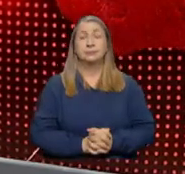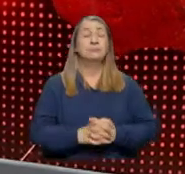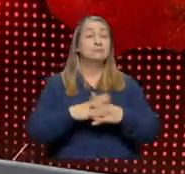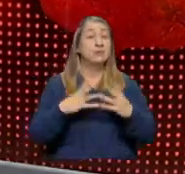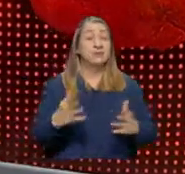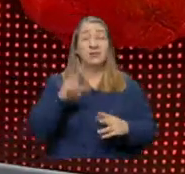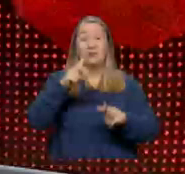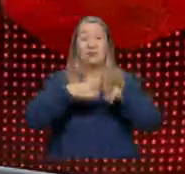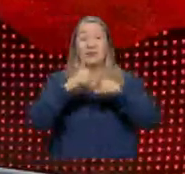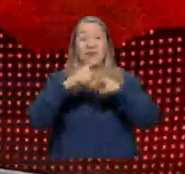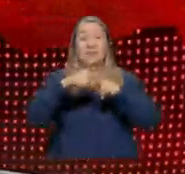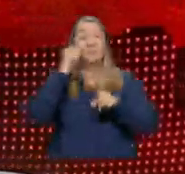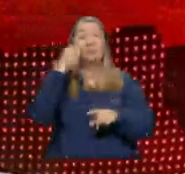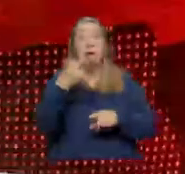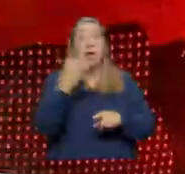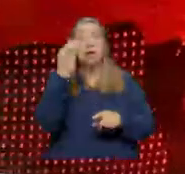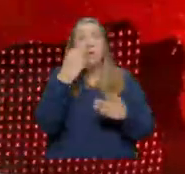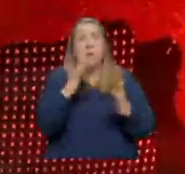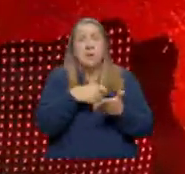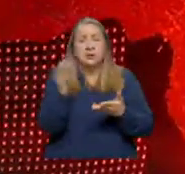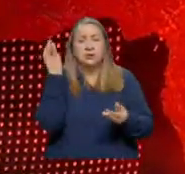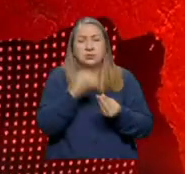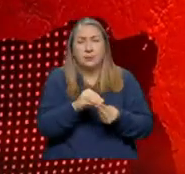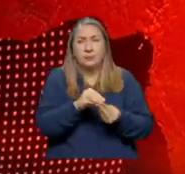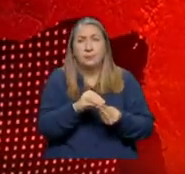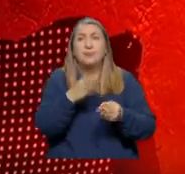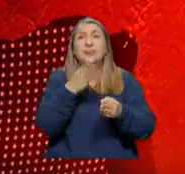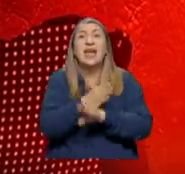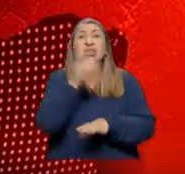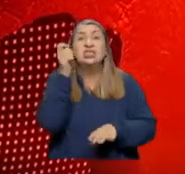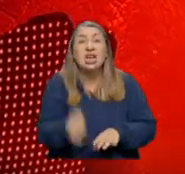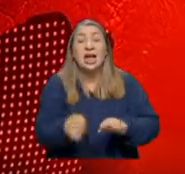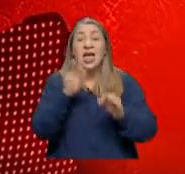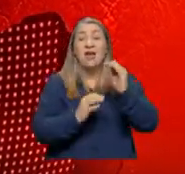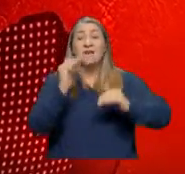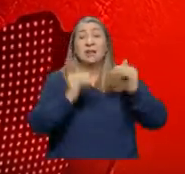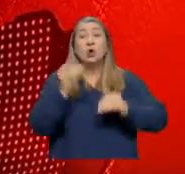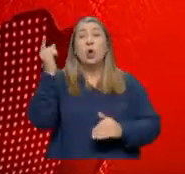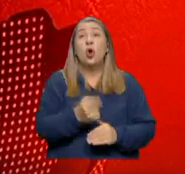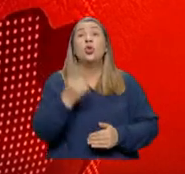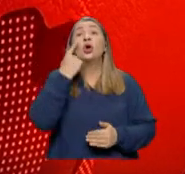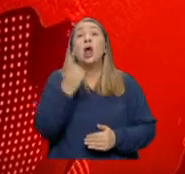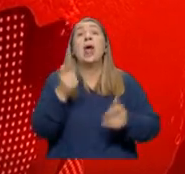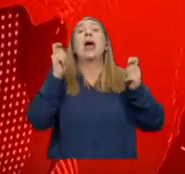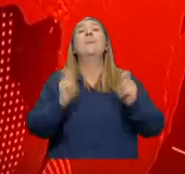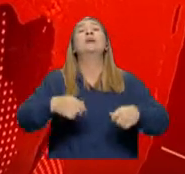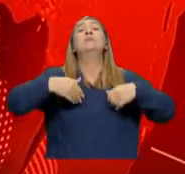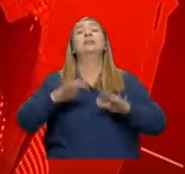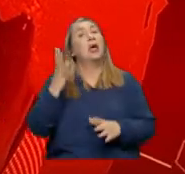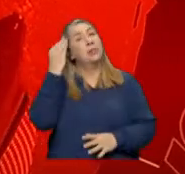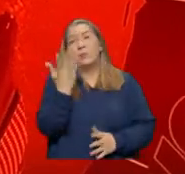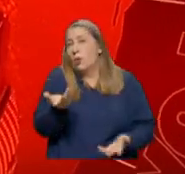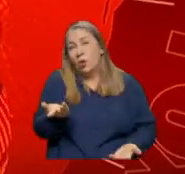Efendim Vedat Bey demiş ki anlamı yok maaşları yapılacak olan zam gerçek enflasyon oranına göre yapılma dıktan sonra